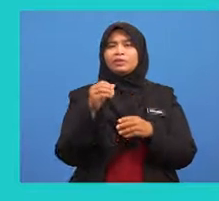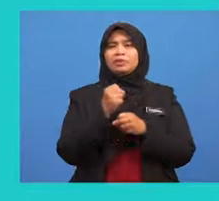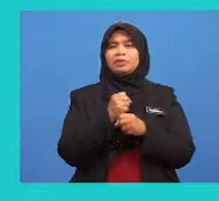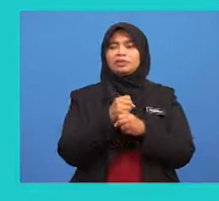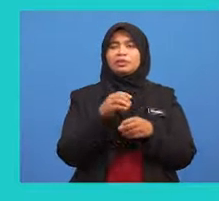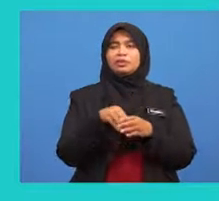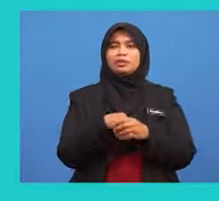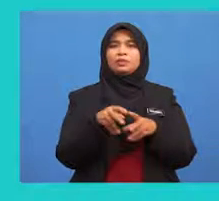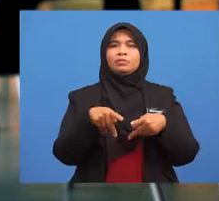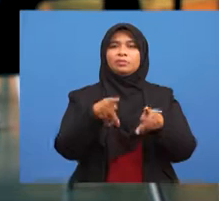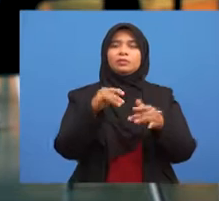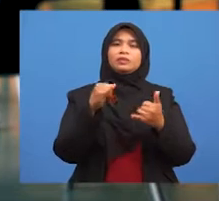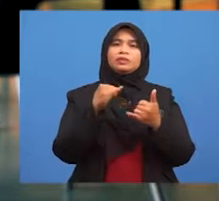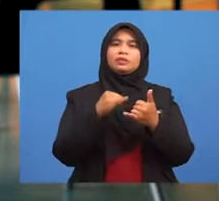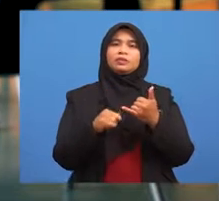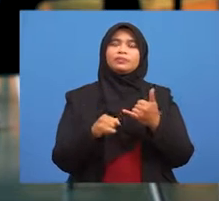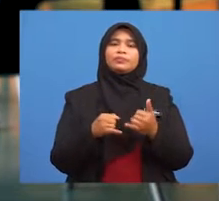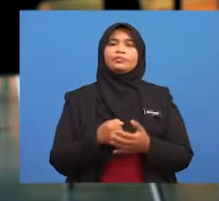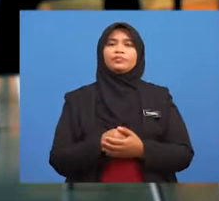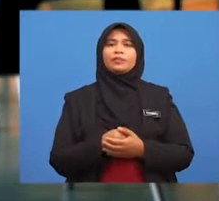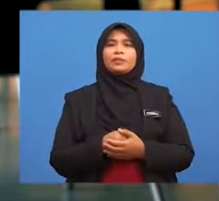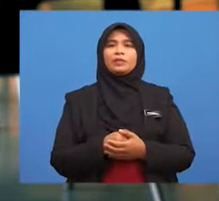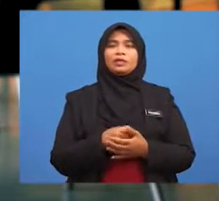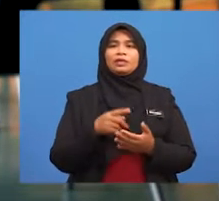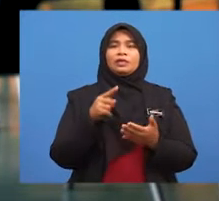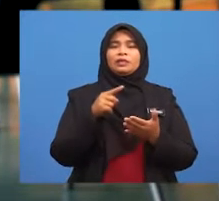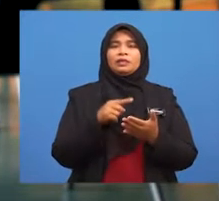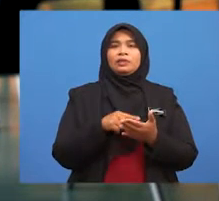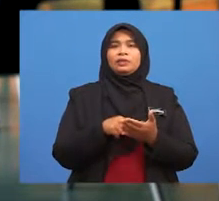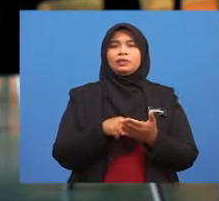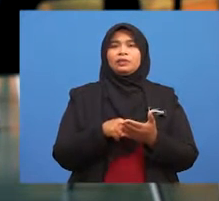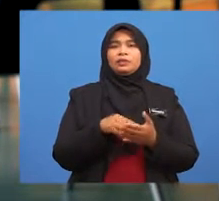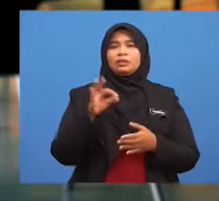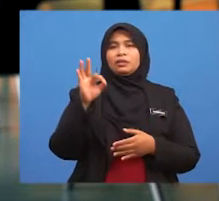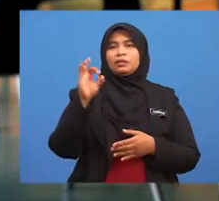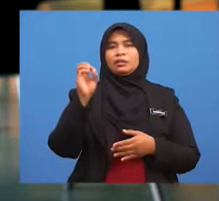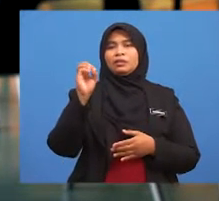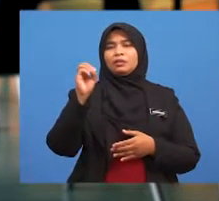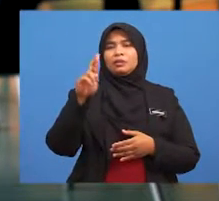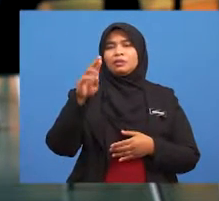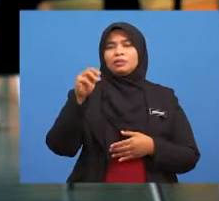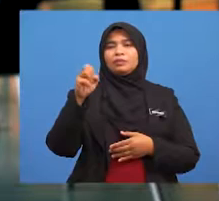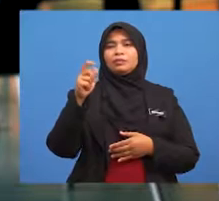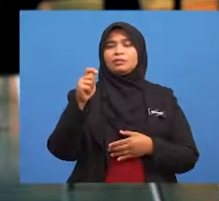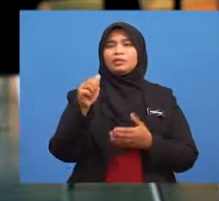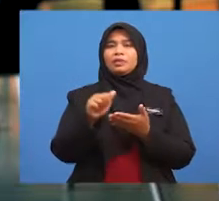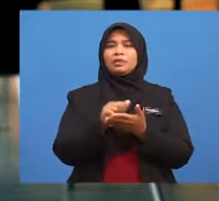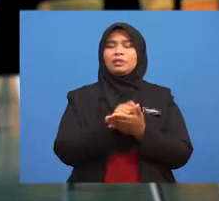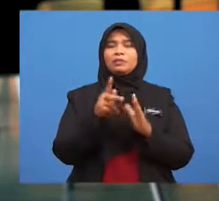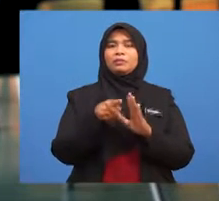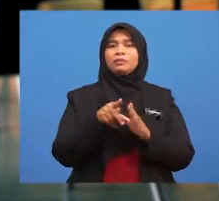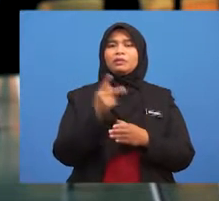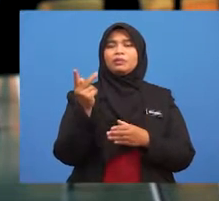proses akhir. Baiklah murid-murid, inilah dia format akaun pengeluaran